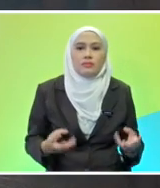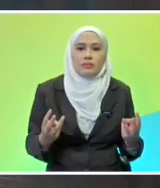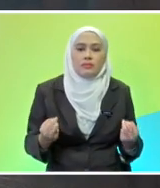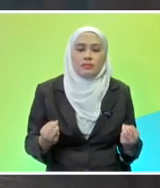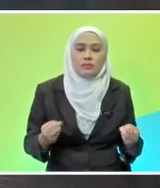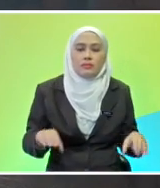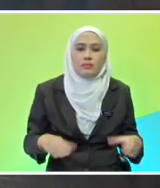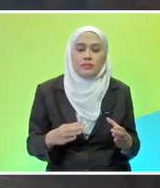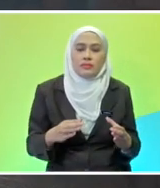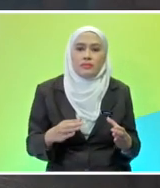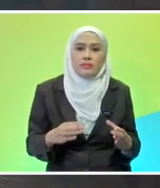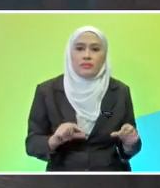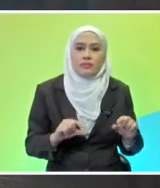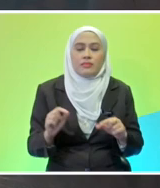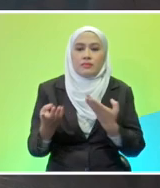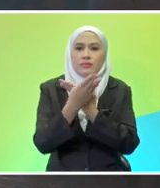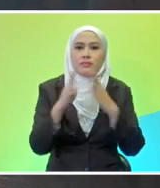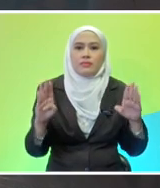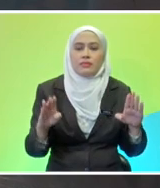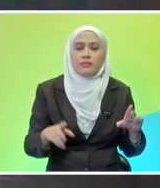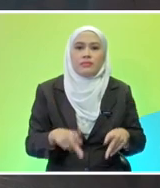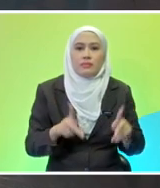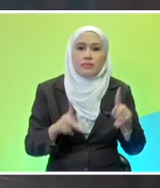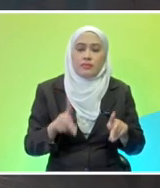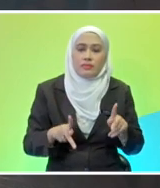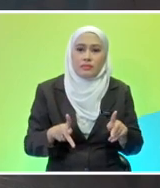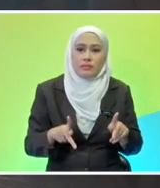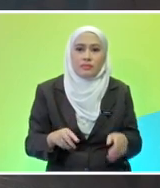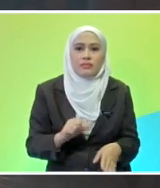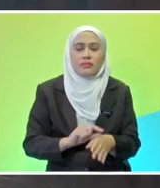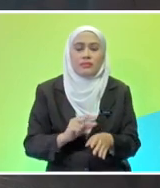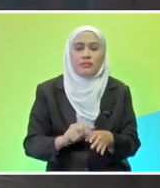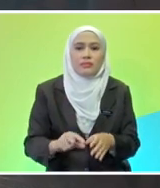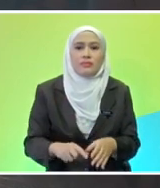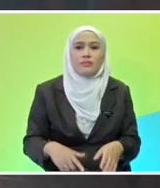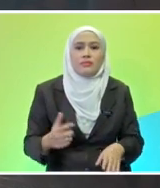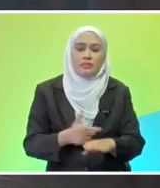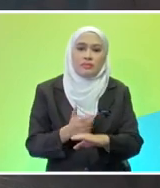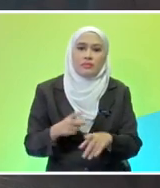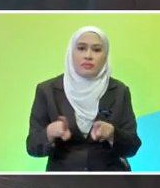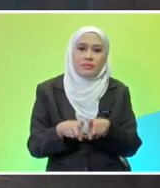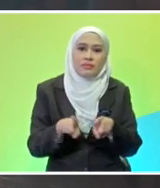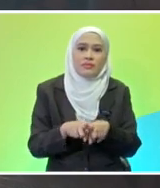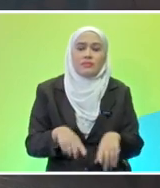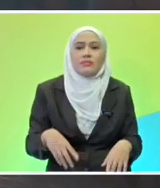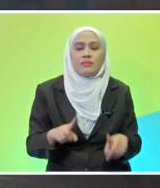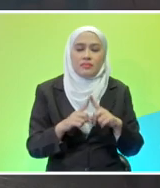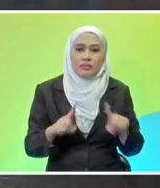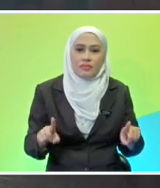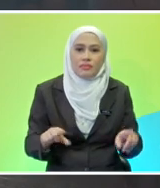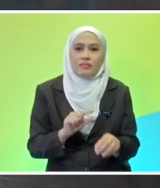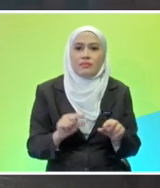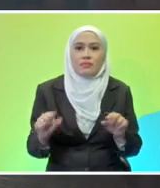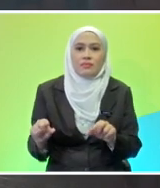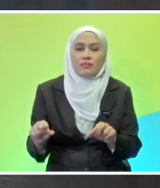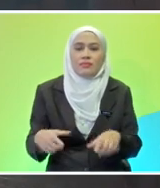sahaja. Kalau gunakan lagu yang sama tapi pergerakan beza pun tak ada masalah. Contohnya aram sam sam, aram